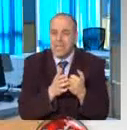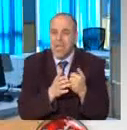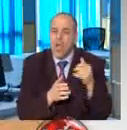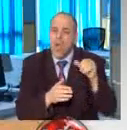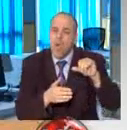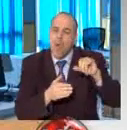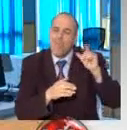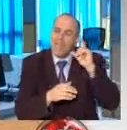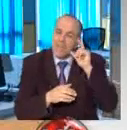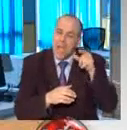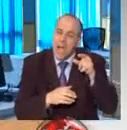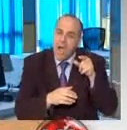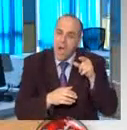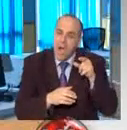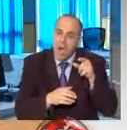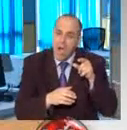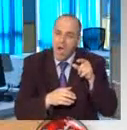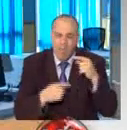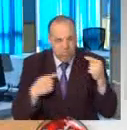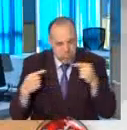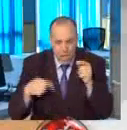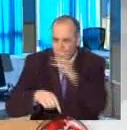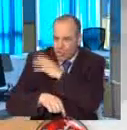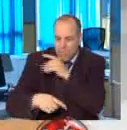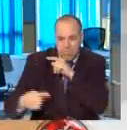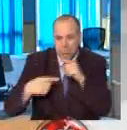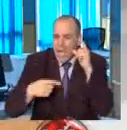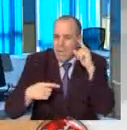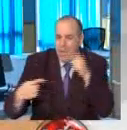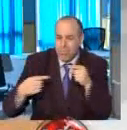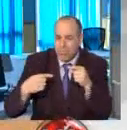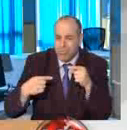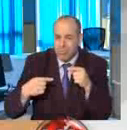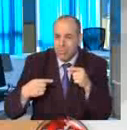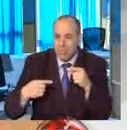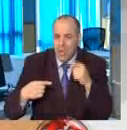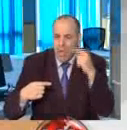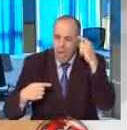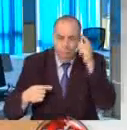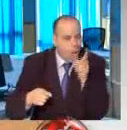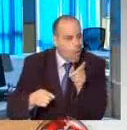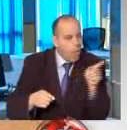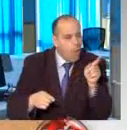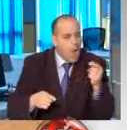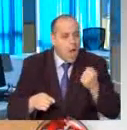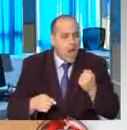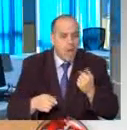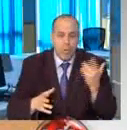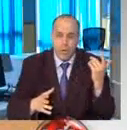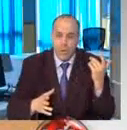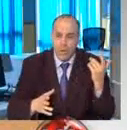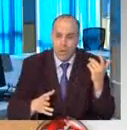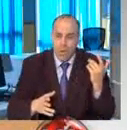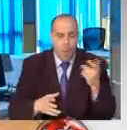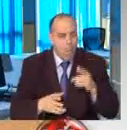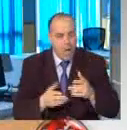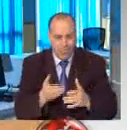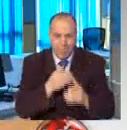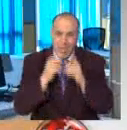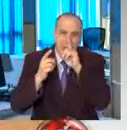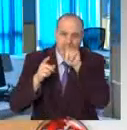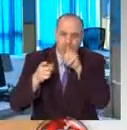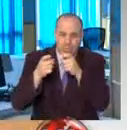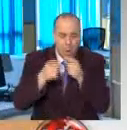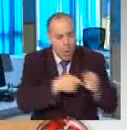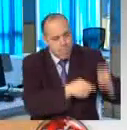الليبية، وحصل له سوء تفاهم مع مشغليه تطور إلى اتهامه بالإرهاب والإطلاق عليه